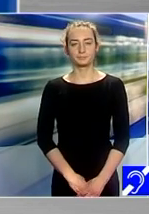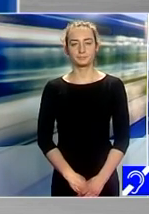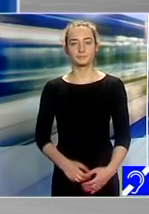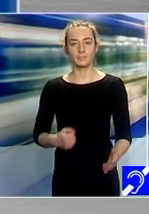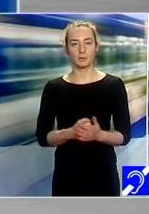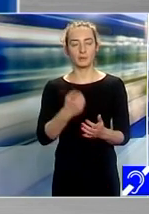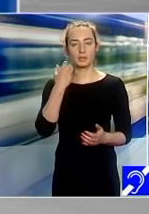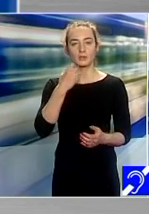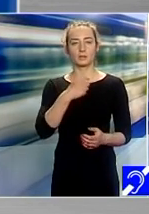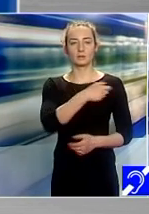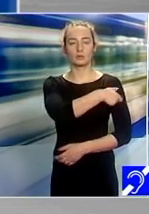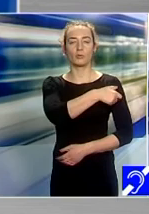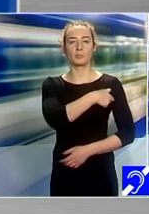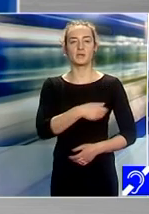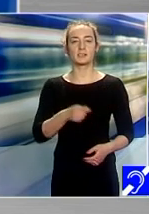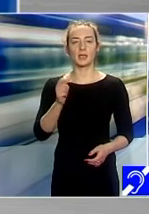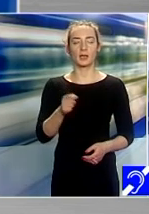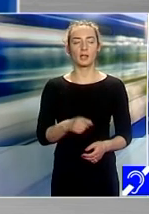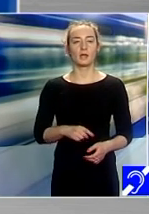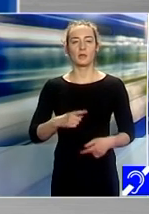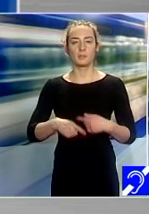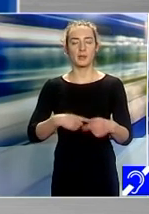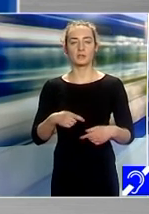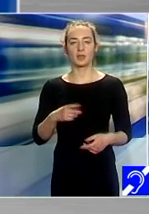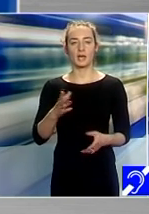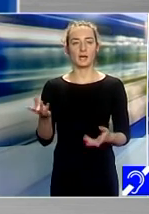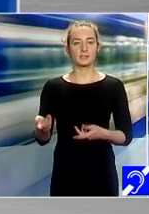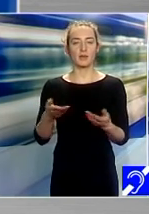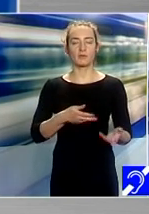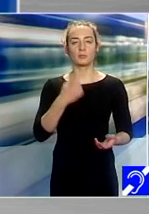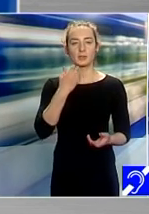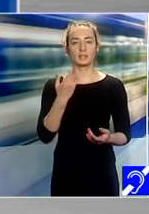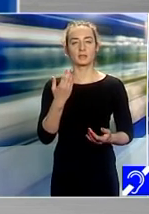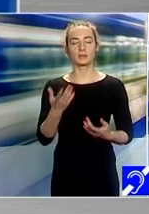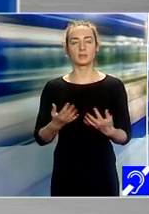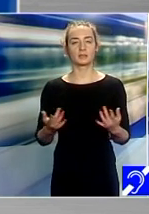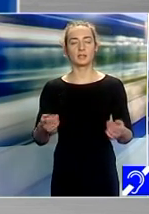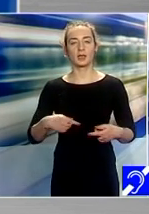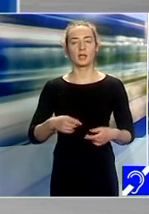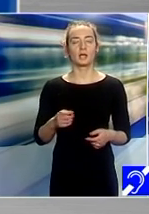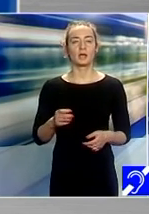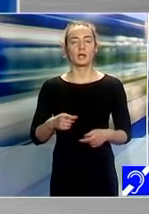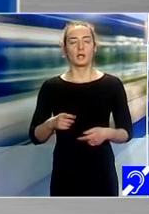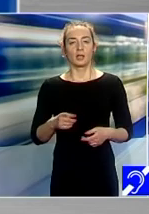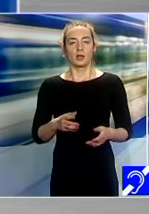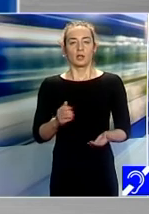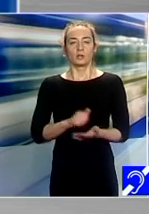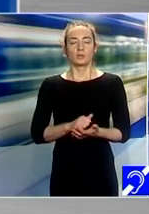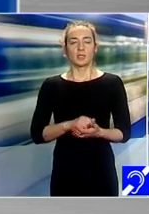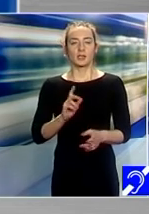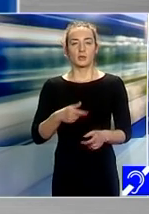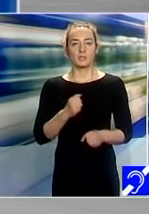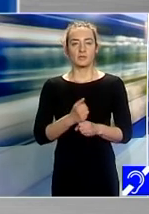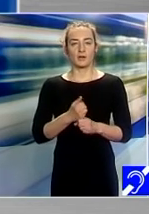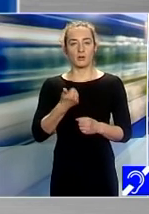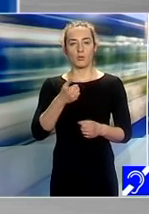Până când comisia de tăiat hârtii va trece la treabă, haideți să aflăm câte dosare și câte drumuri trebuie să facă o mamă sau un tată pentru a primi de